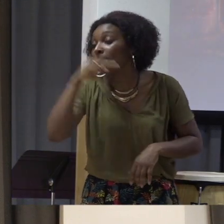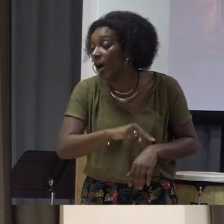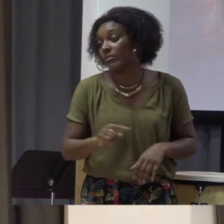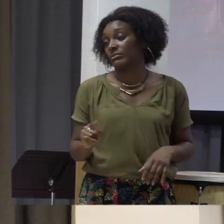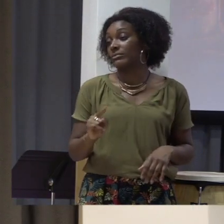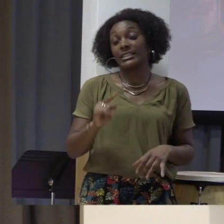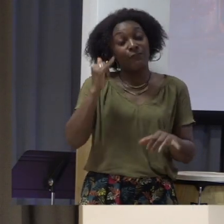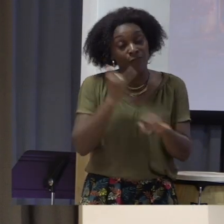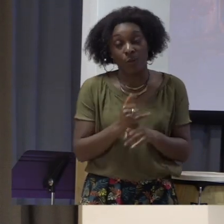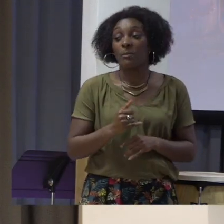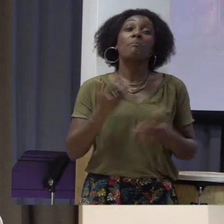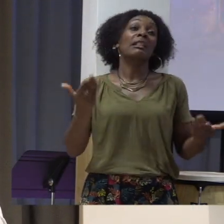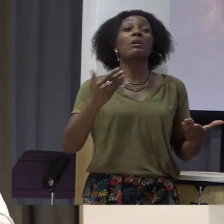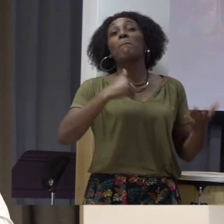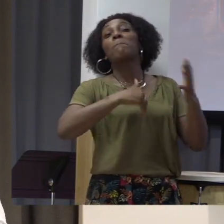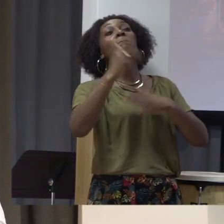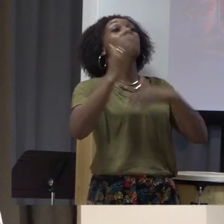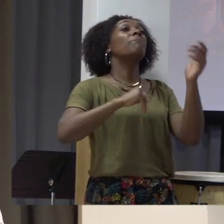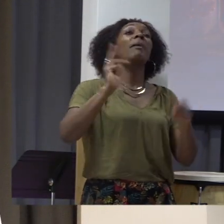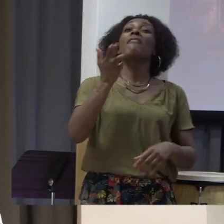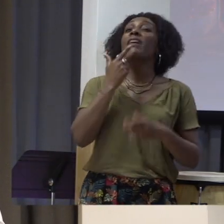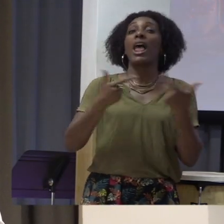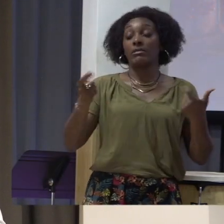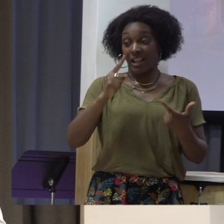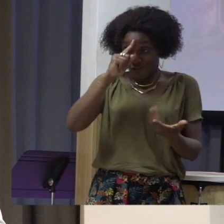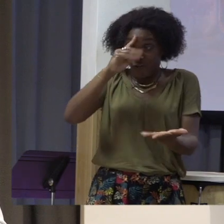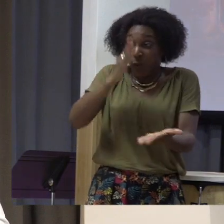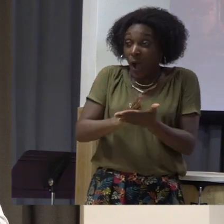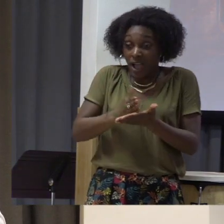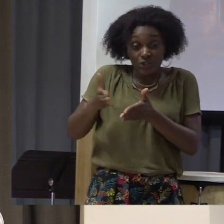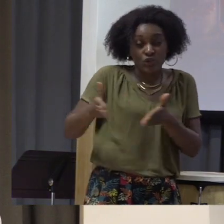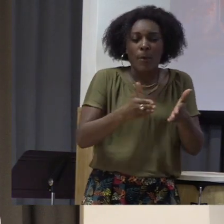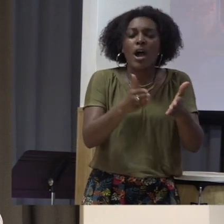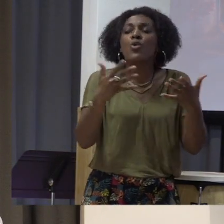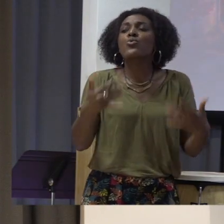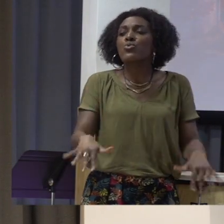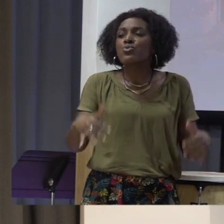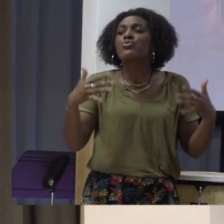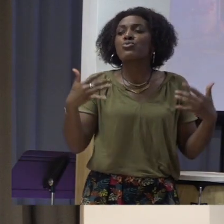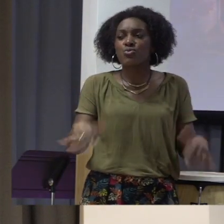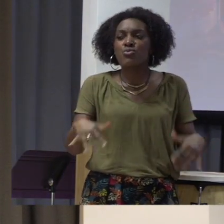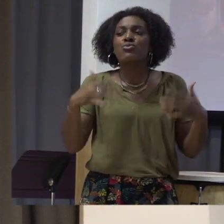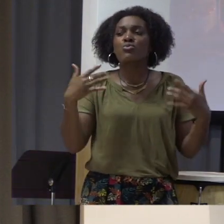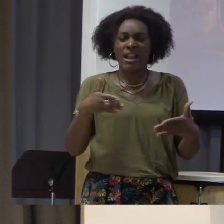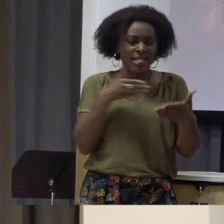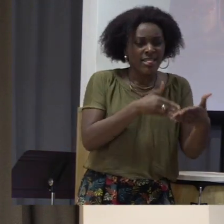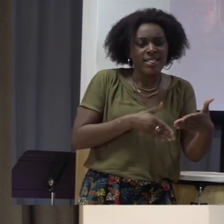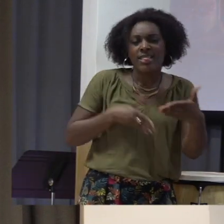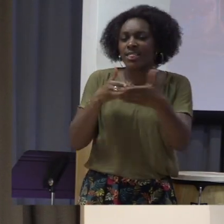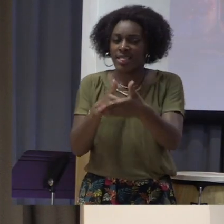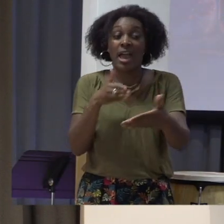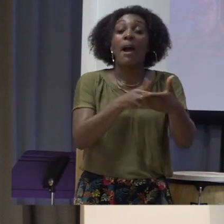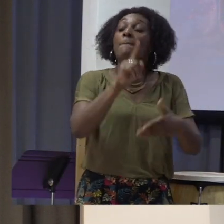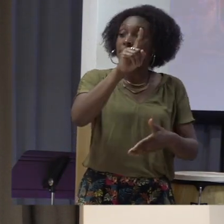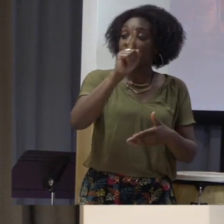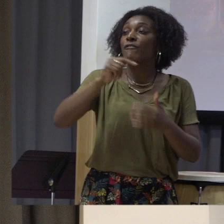savoir ce qu'il est en train de dire, parce que le chemin de la foi est un parcours où nous sommes constamment invités de placer